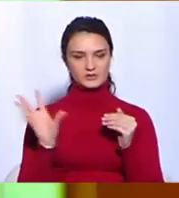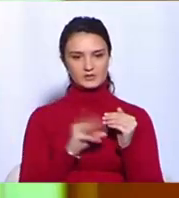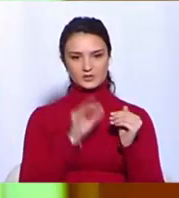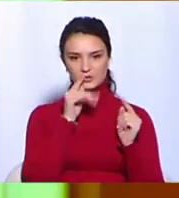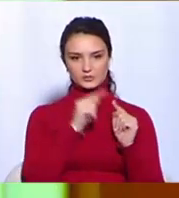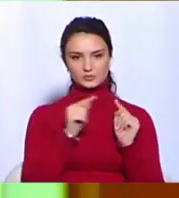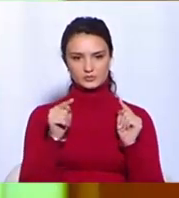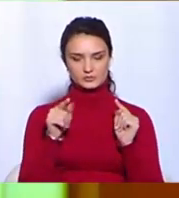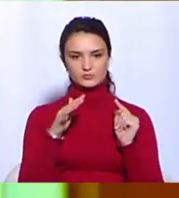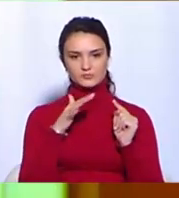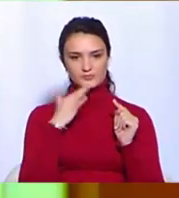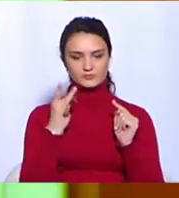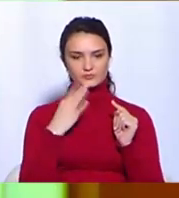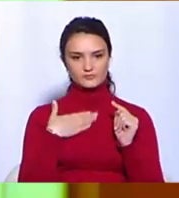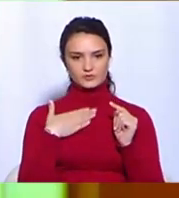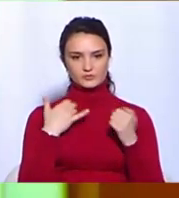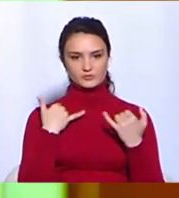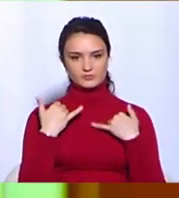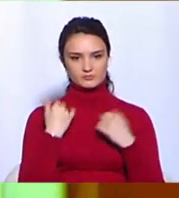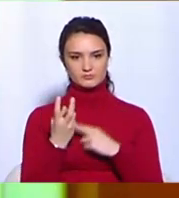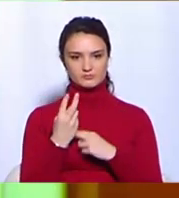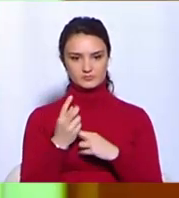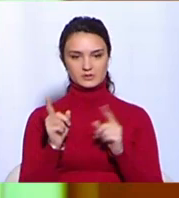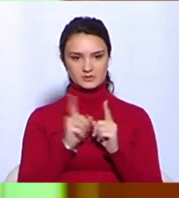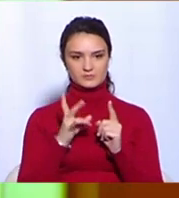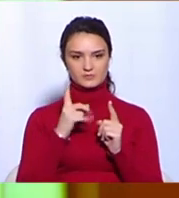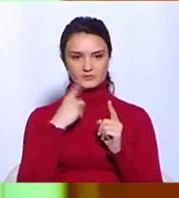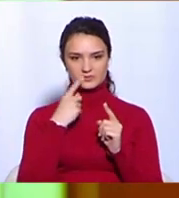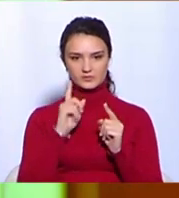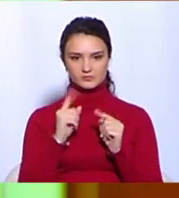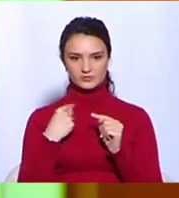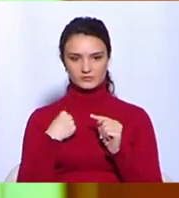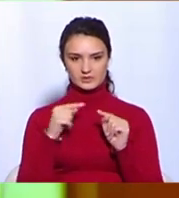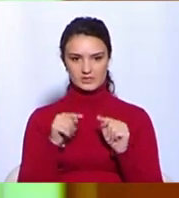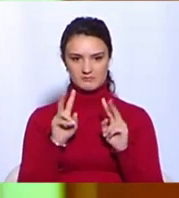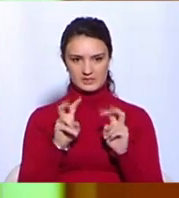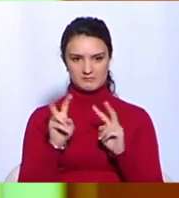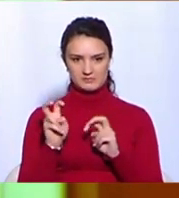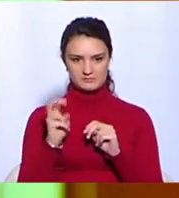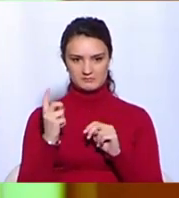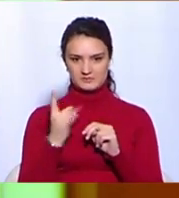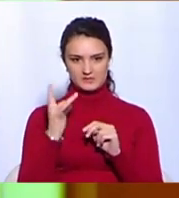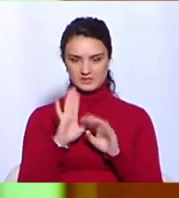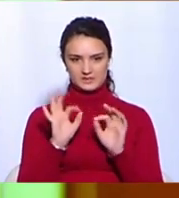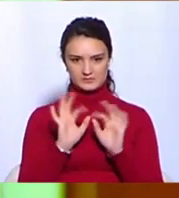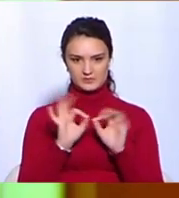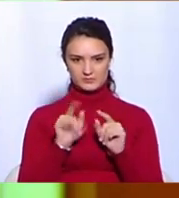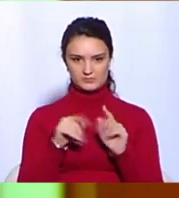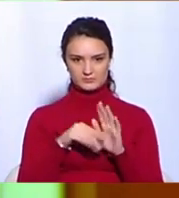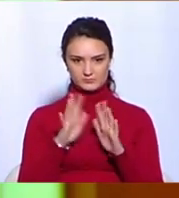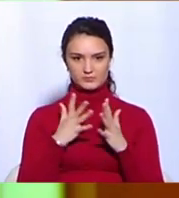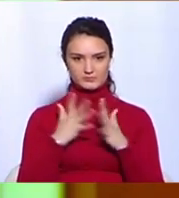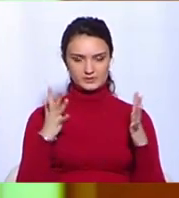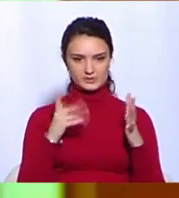სეზონზე არაერთხელ ხართ ჩვენი გადაცემის სტუმარი, ასევე უნდა ვთქვათ, რომ ჩვენ ამ თემებზე პირველად არ ვსაუბრობთ. უფრო